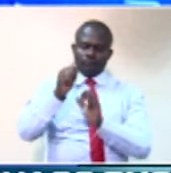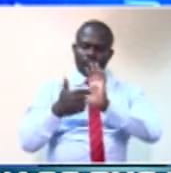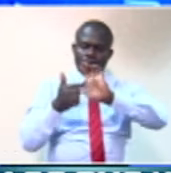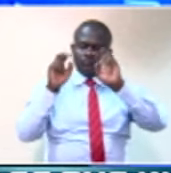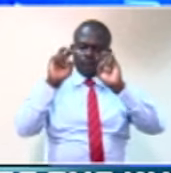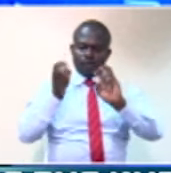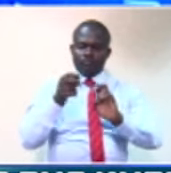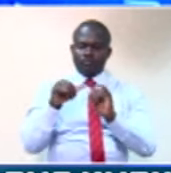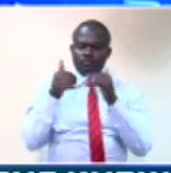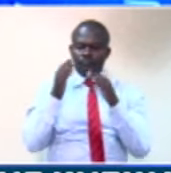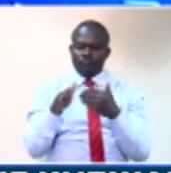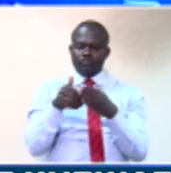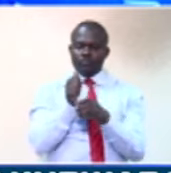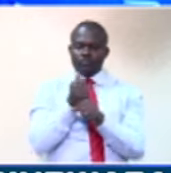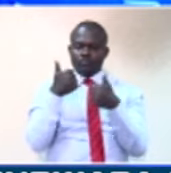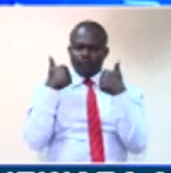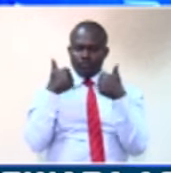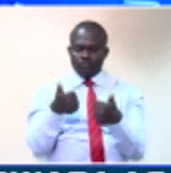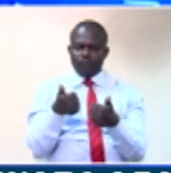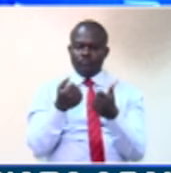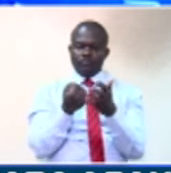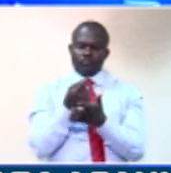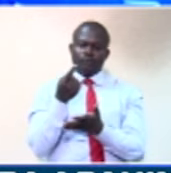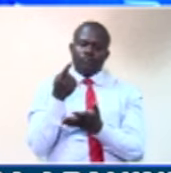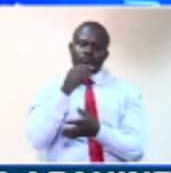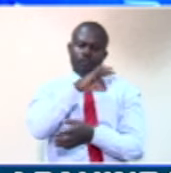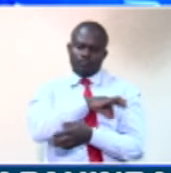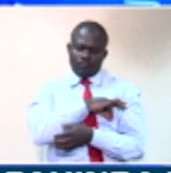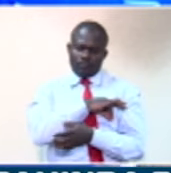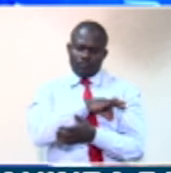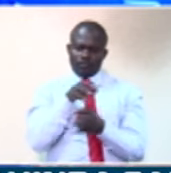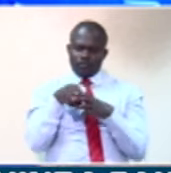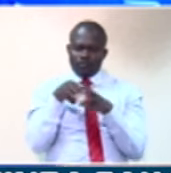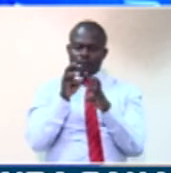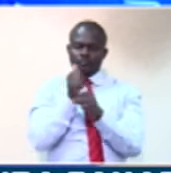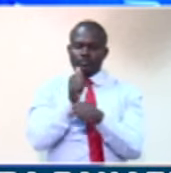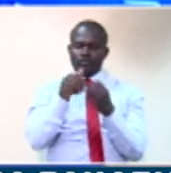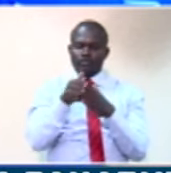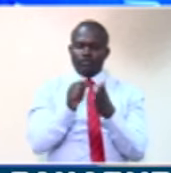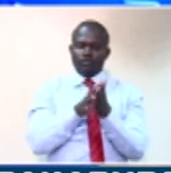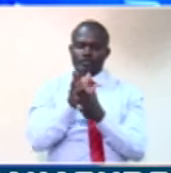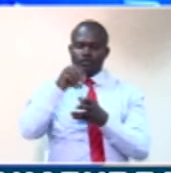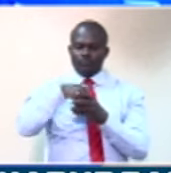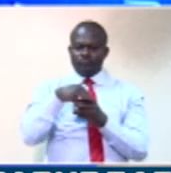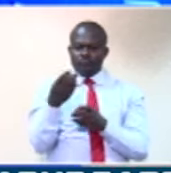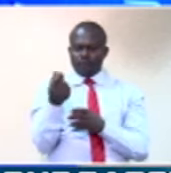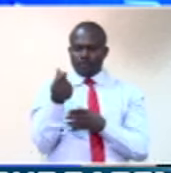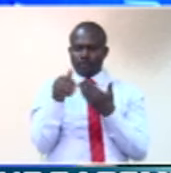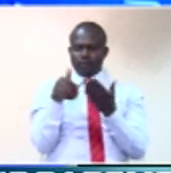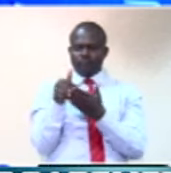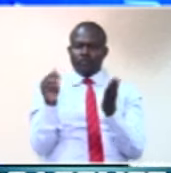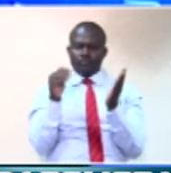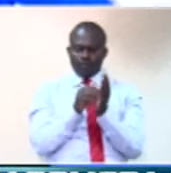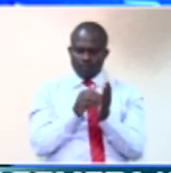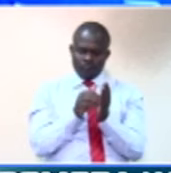ko imikino ikozwe neza yabyazwa inyungu ku buryo abikorera bashobora gushoramo amafaranga